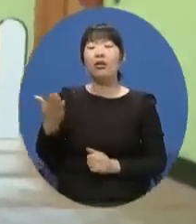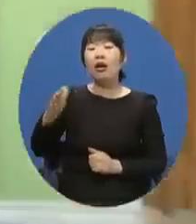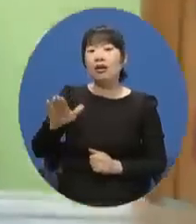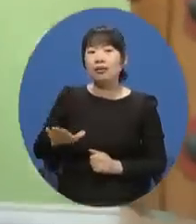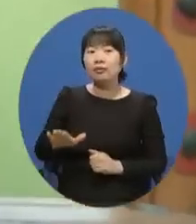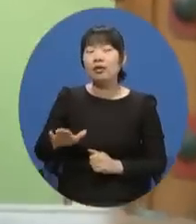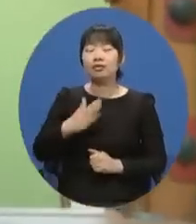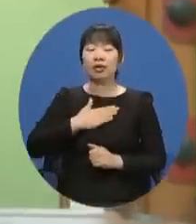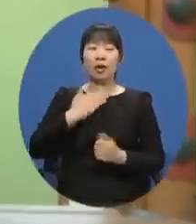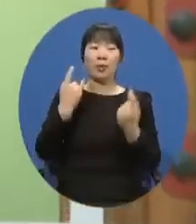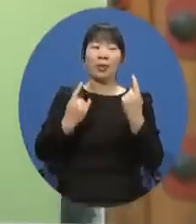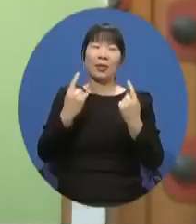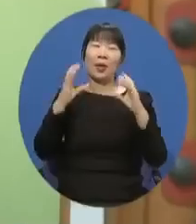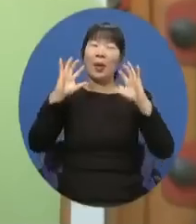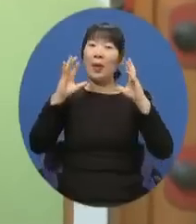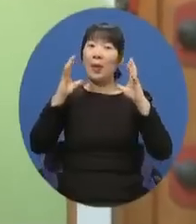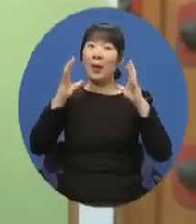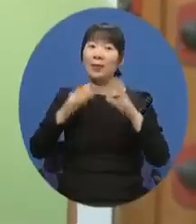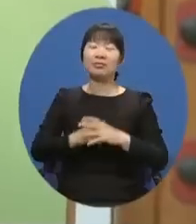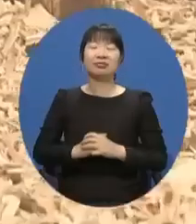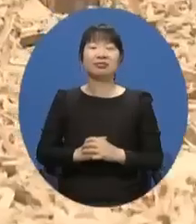하지만 자기보다 어리고